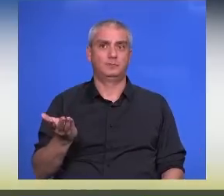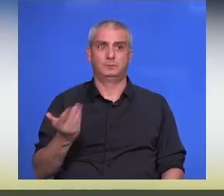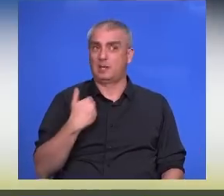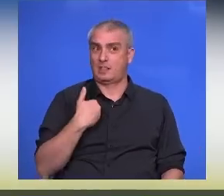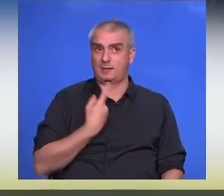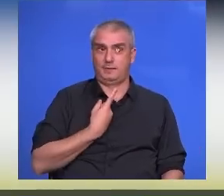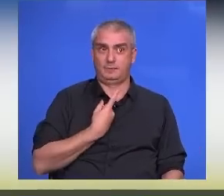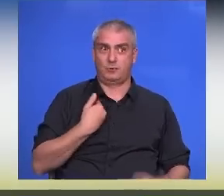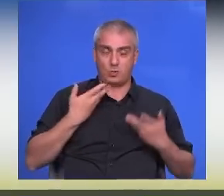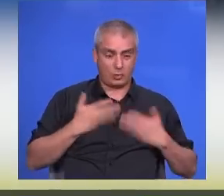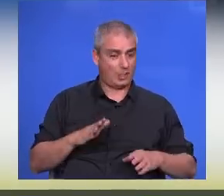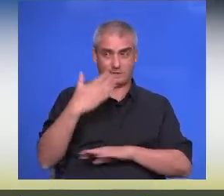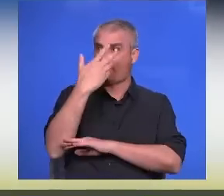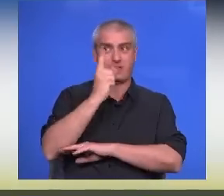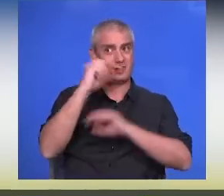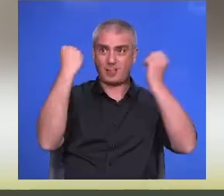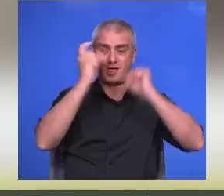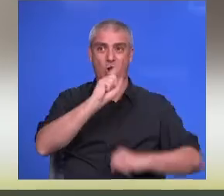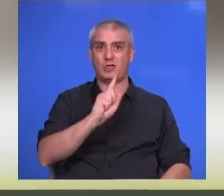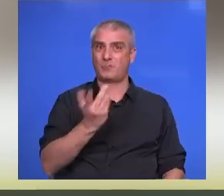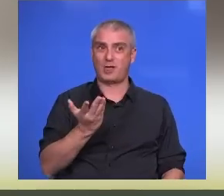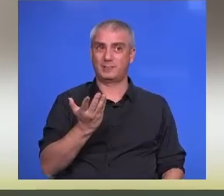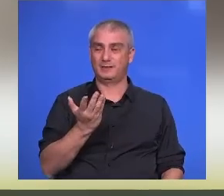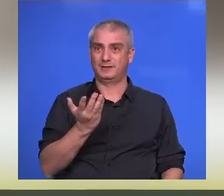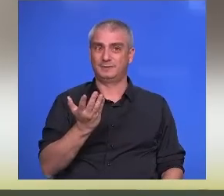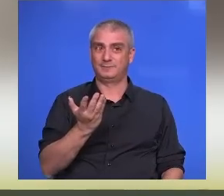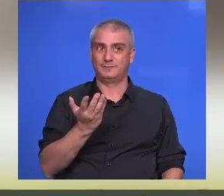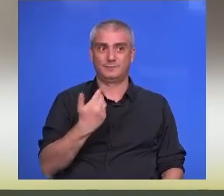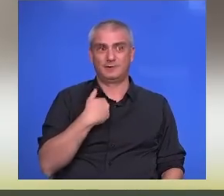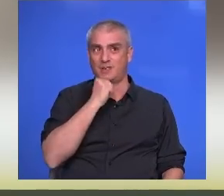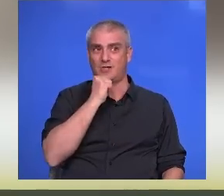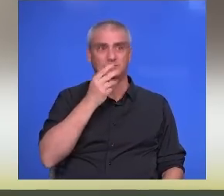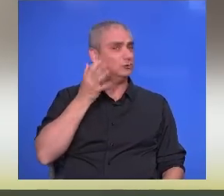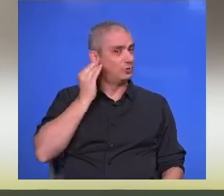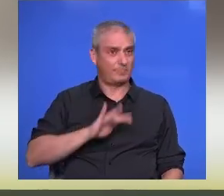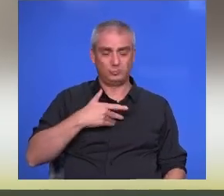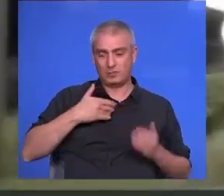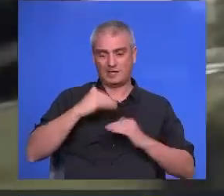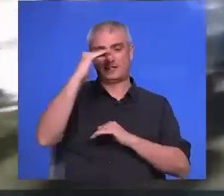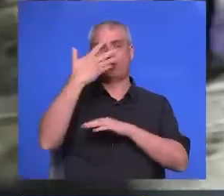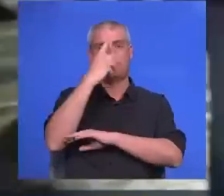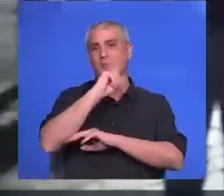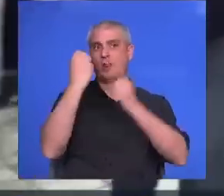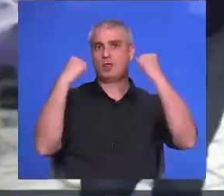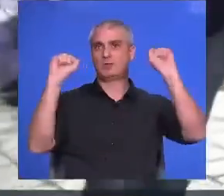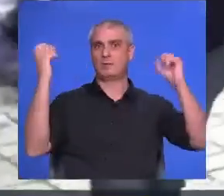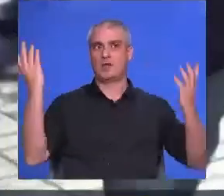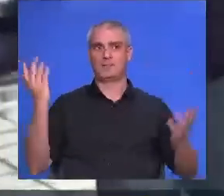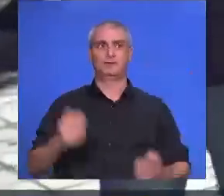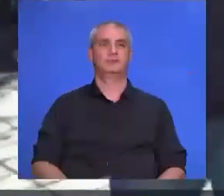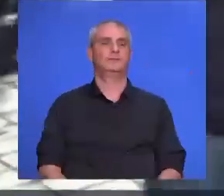בעצמי נולדתי במשטר לא דמוקרטי, ואני לא רוצה שהבנות שלי יגדלו במשטר לא דמוקרטי.